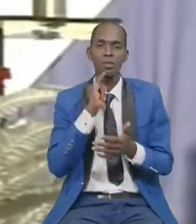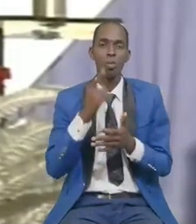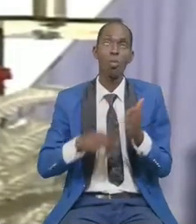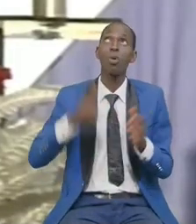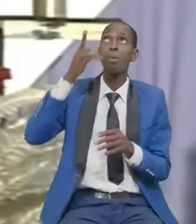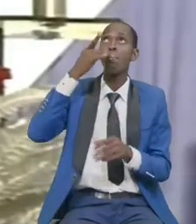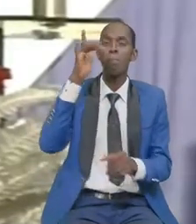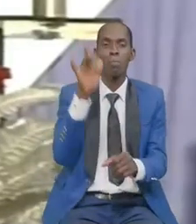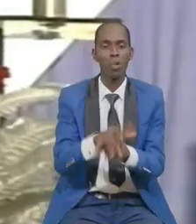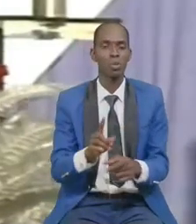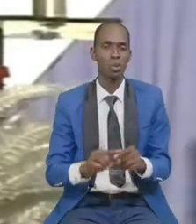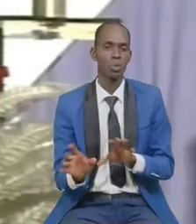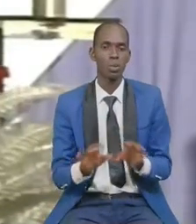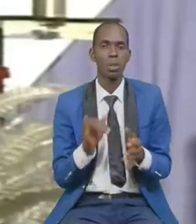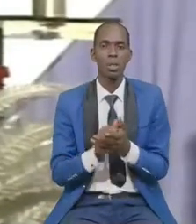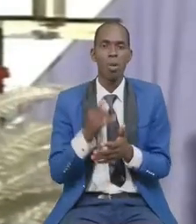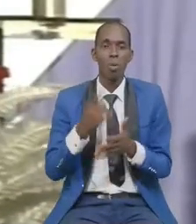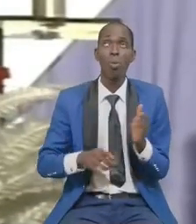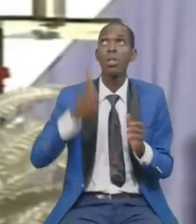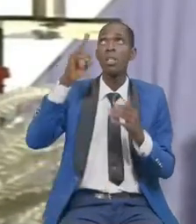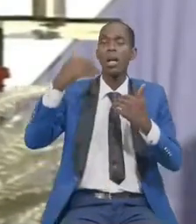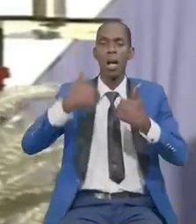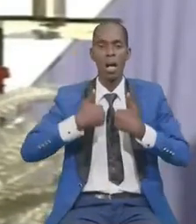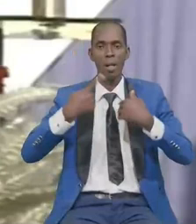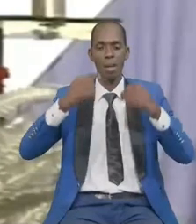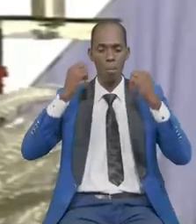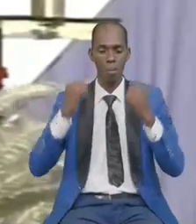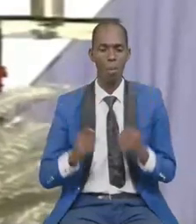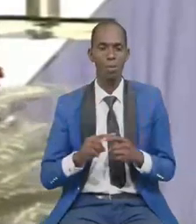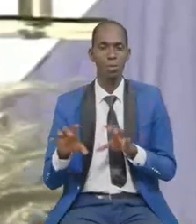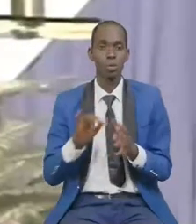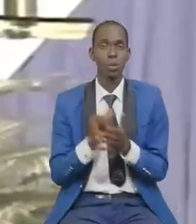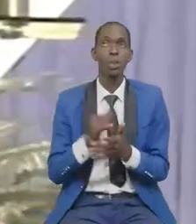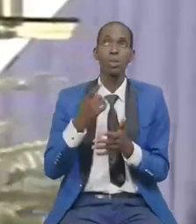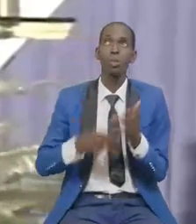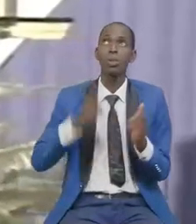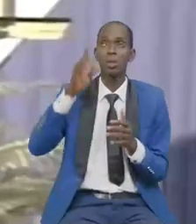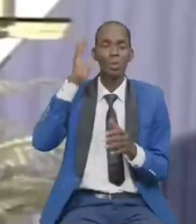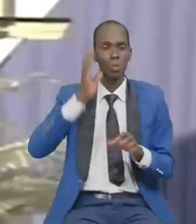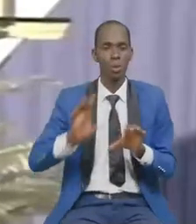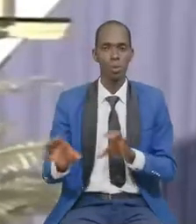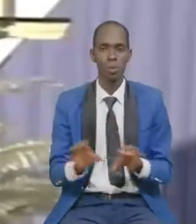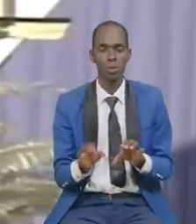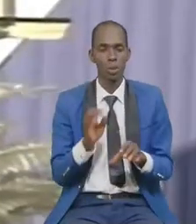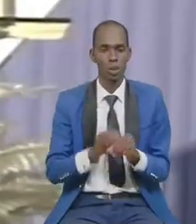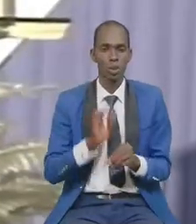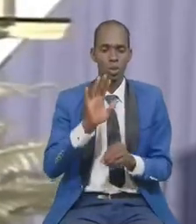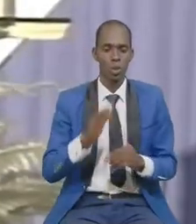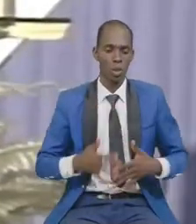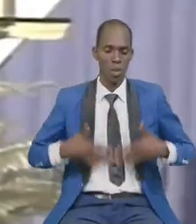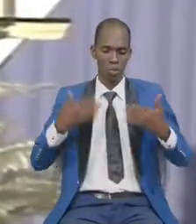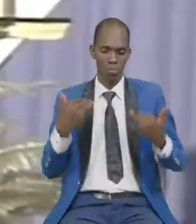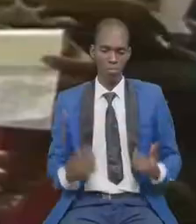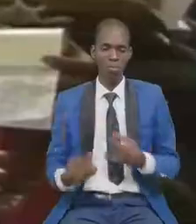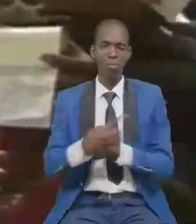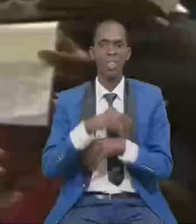C'est ce qu'il a promis faire, c'est ce qu'il a la puissance de faire, et c'est ce qu'il va accomplir dans ta vie aujourd'hui au nom de